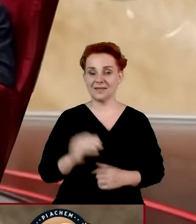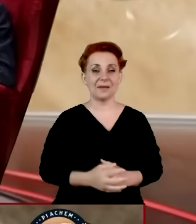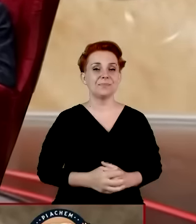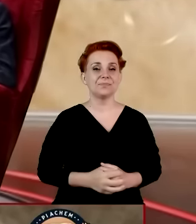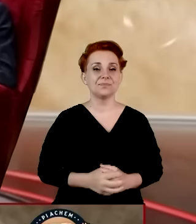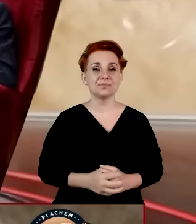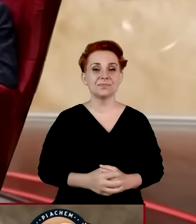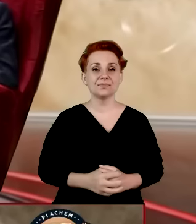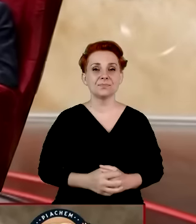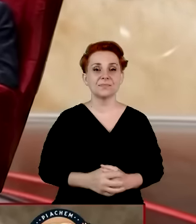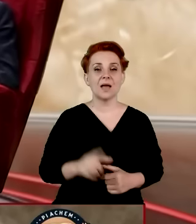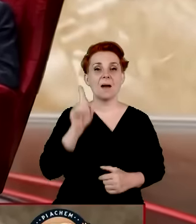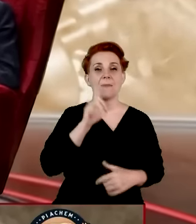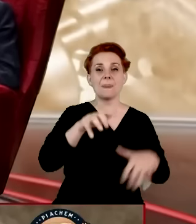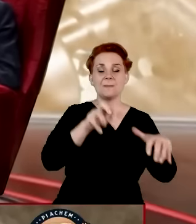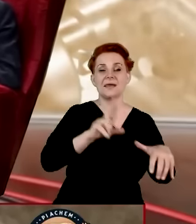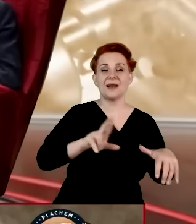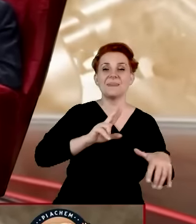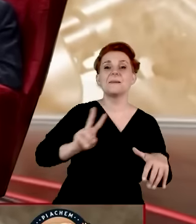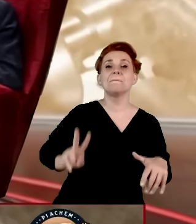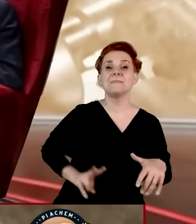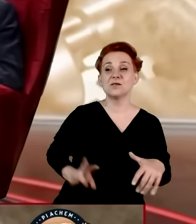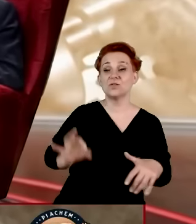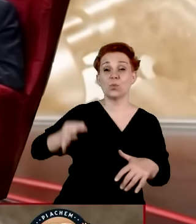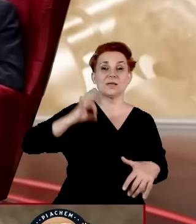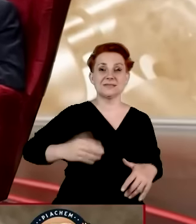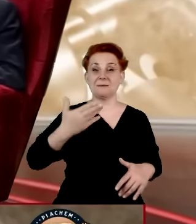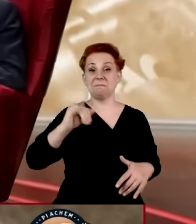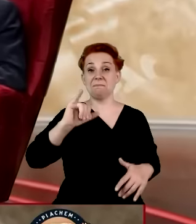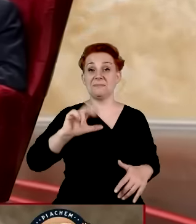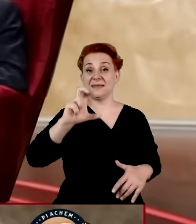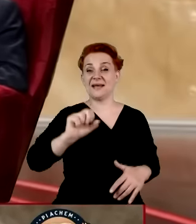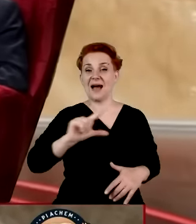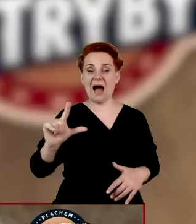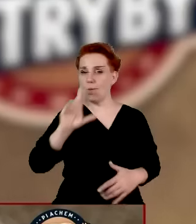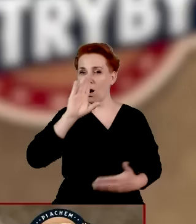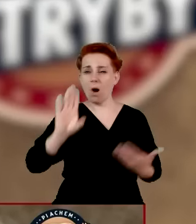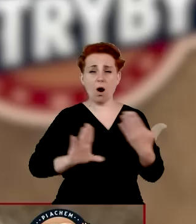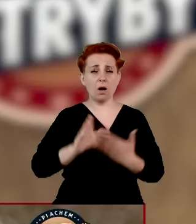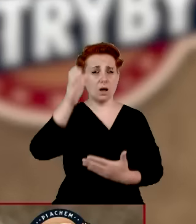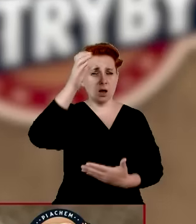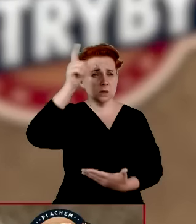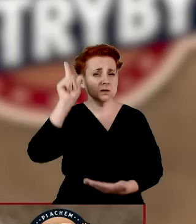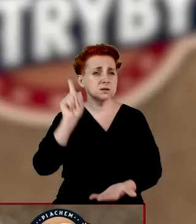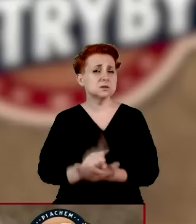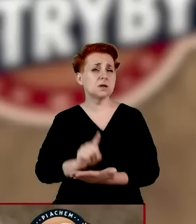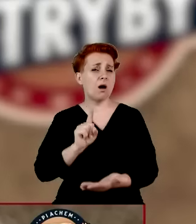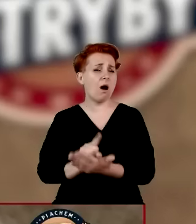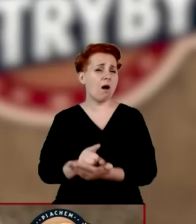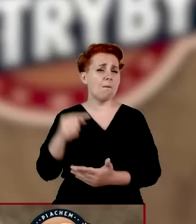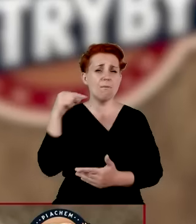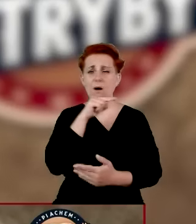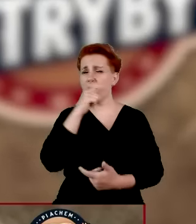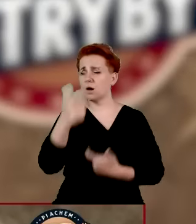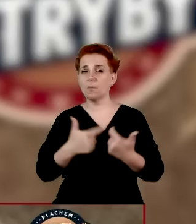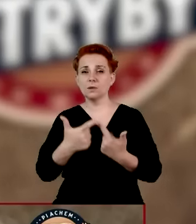strategicznych projektów rozwojowych, w tym chociażby CPK i nikt z koalicji rządzącej nie przyszedł. Więc jeżeli